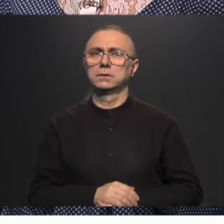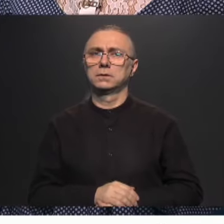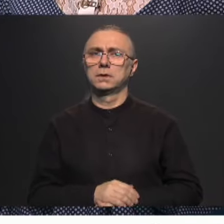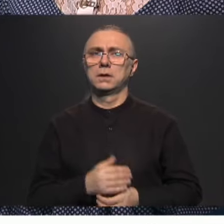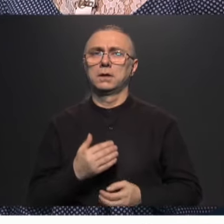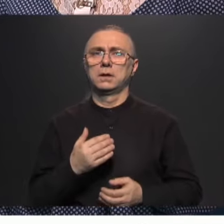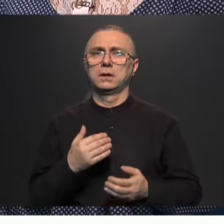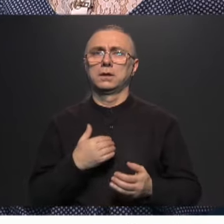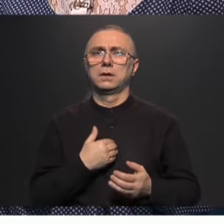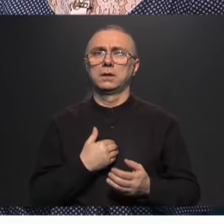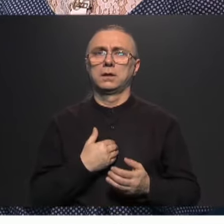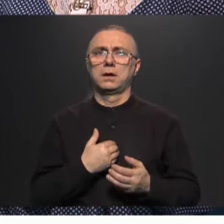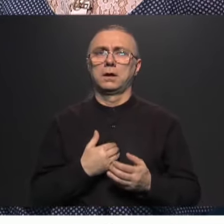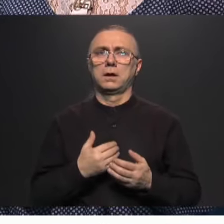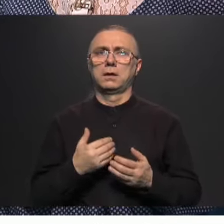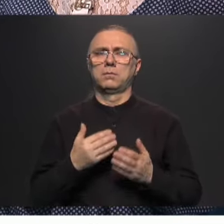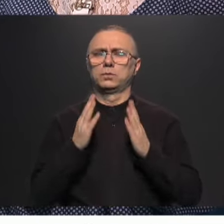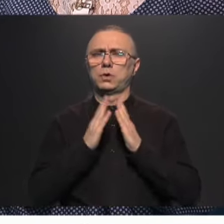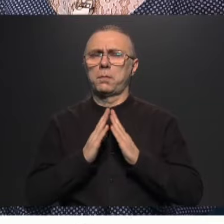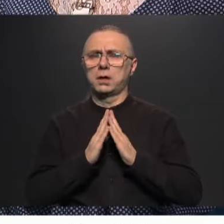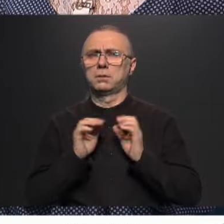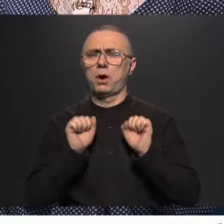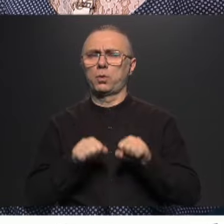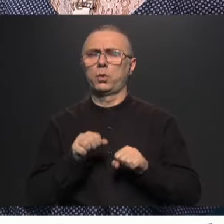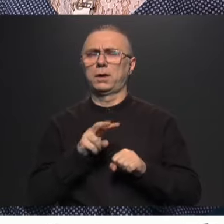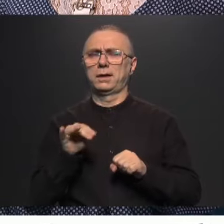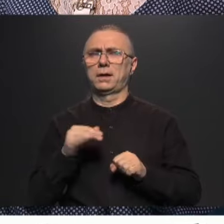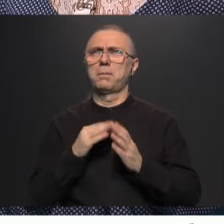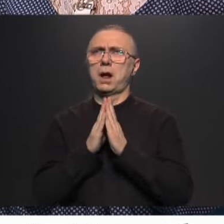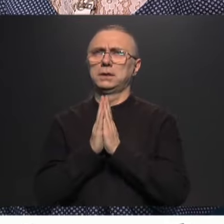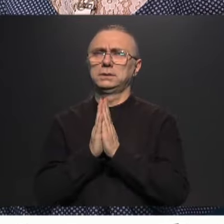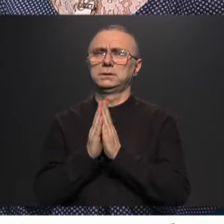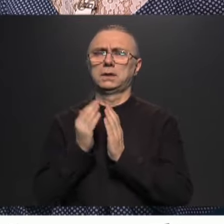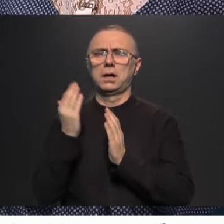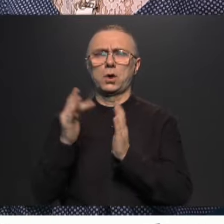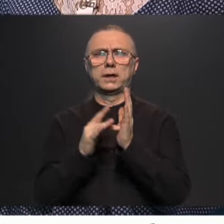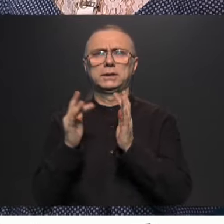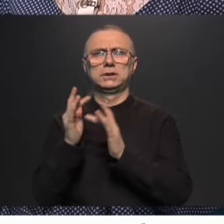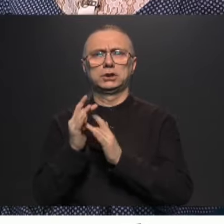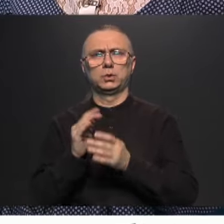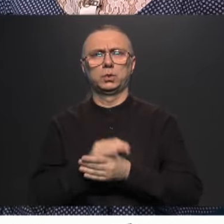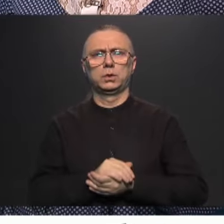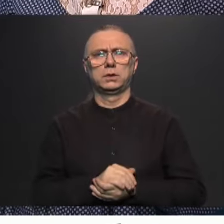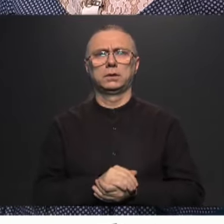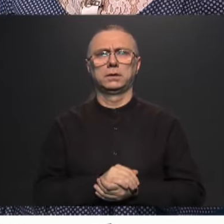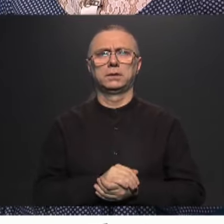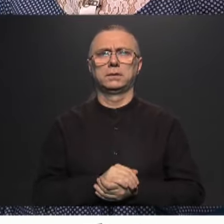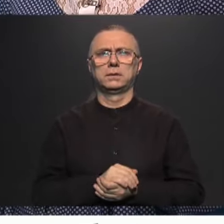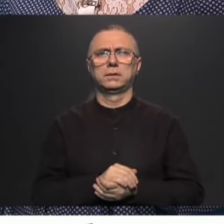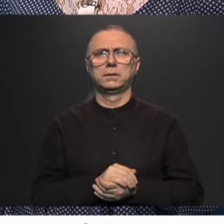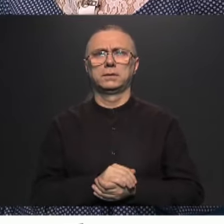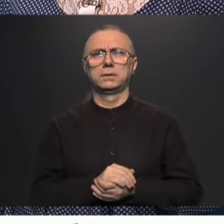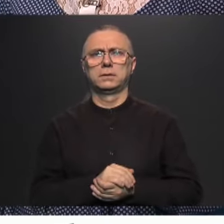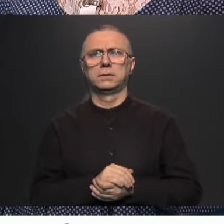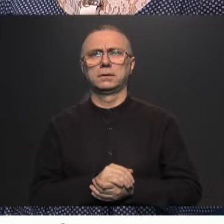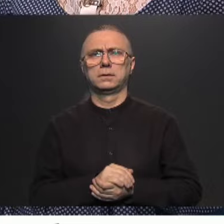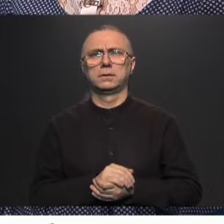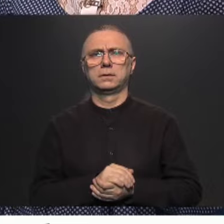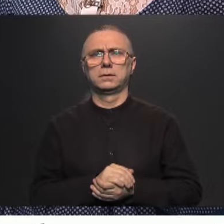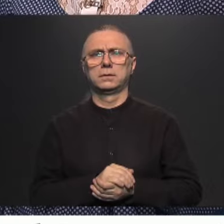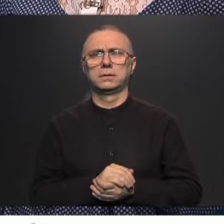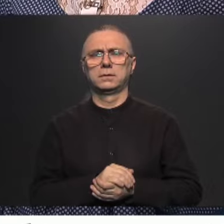если я его признаю Богом, а не пророком Иса? И скажите, пожалуйста, правда ли Бог один-один?